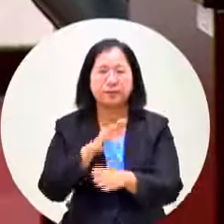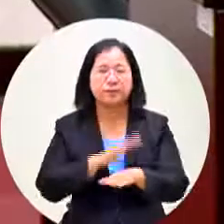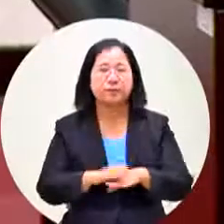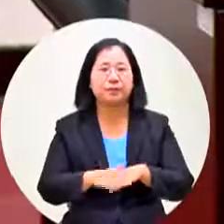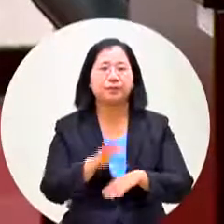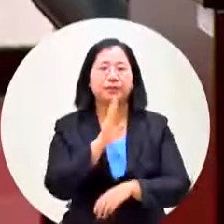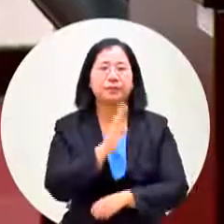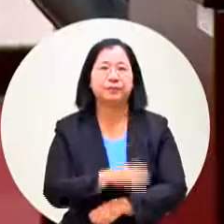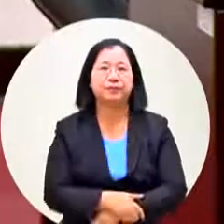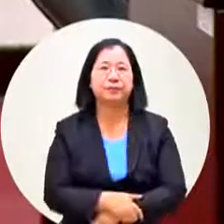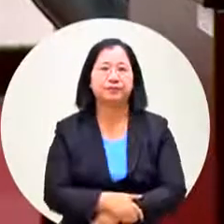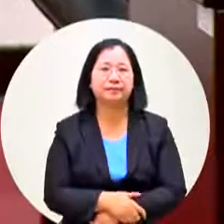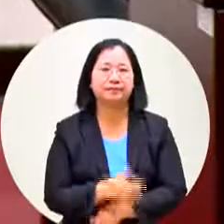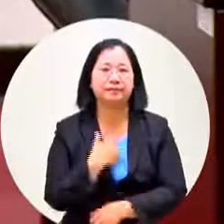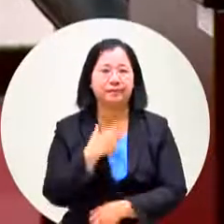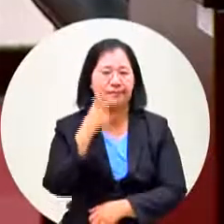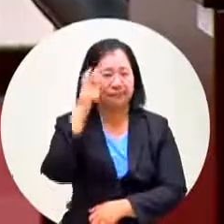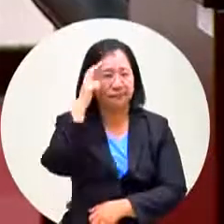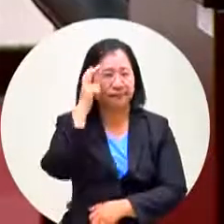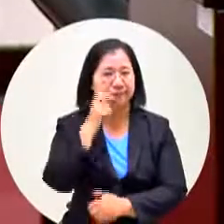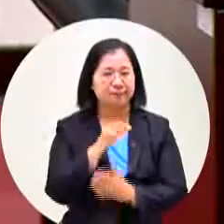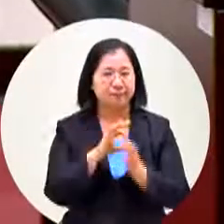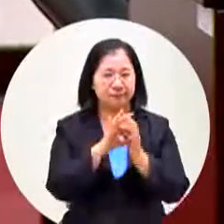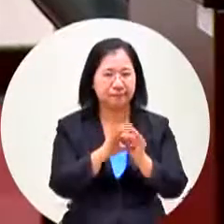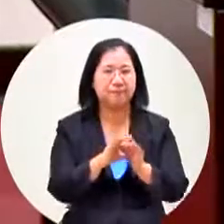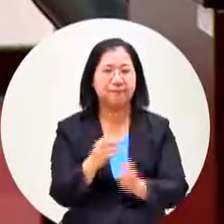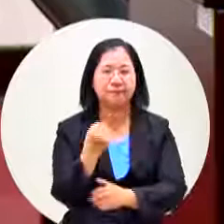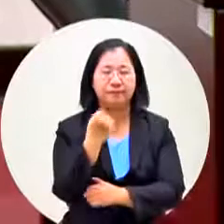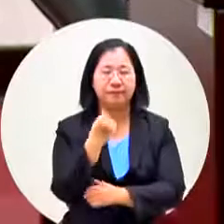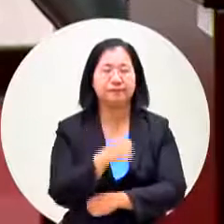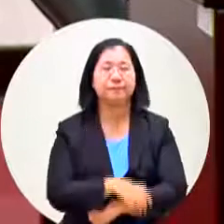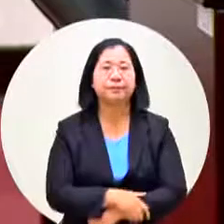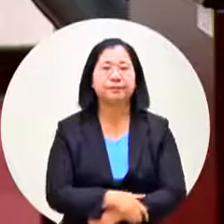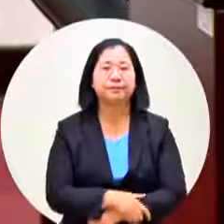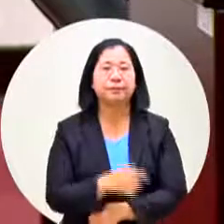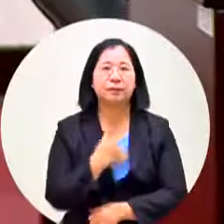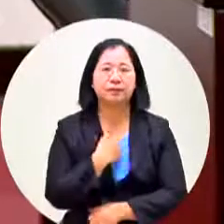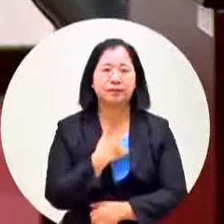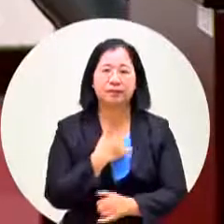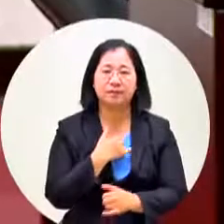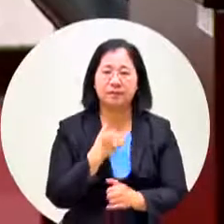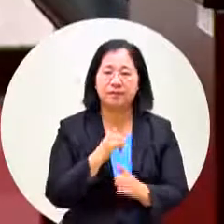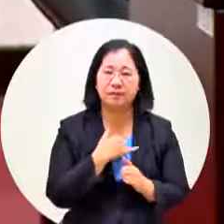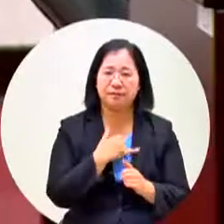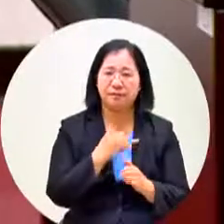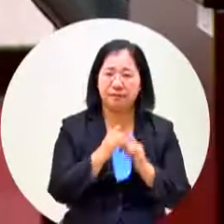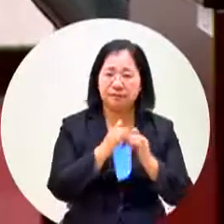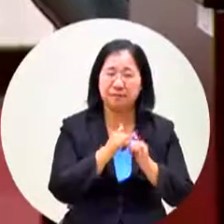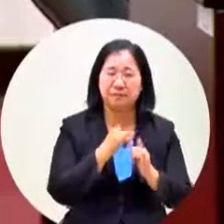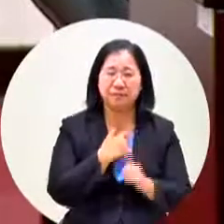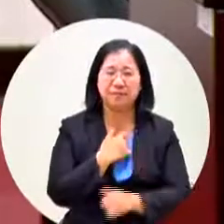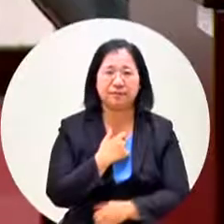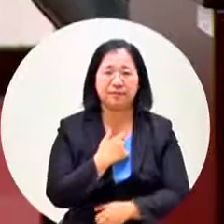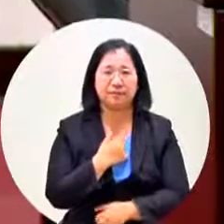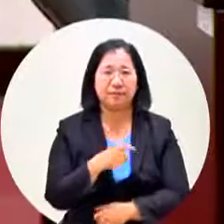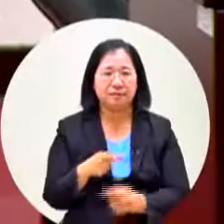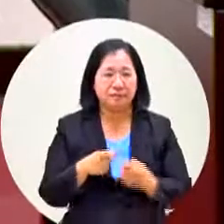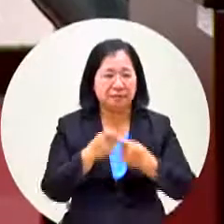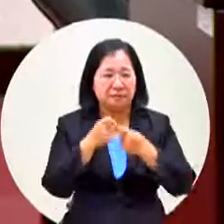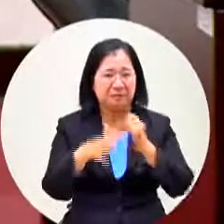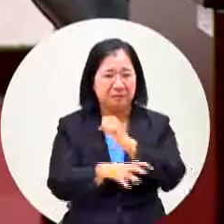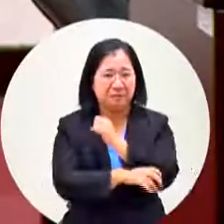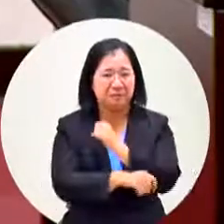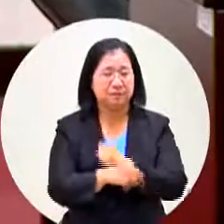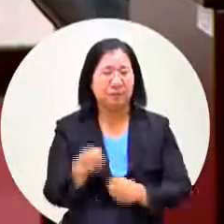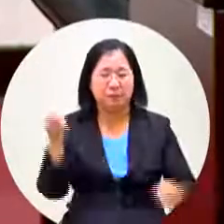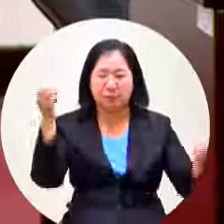这个挺住，我想啊，阮伫民间啊，伫地方基层咧走吼，听到的啊，真侪